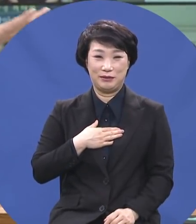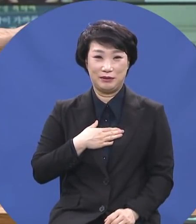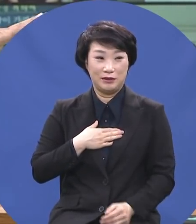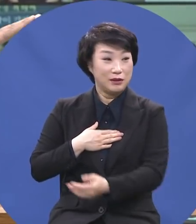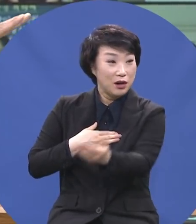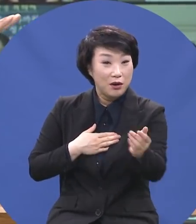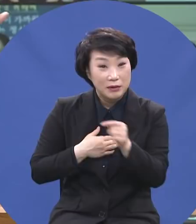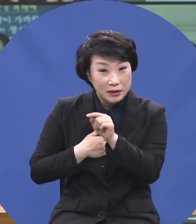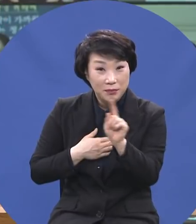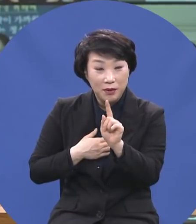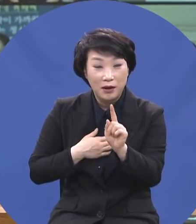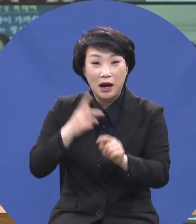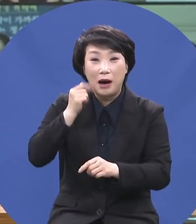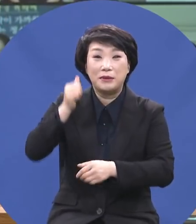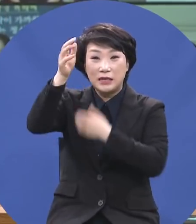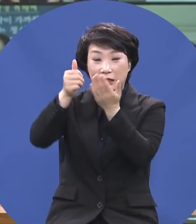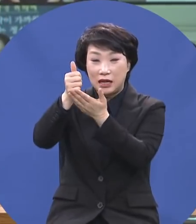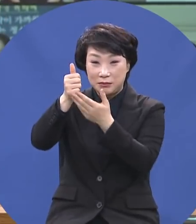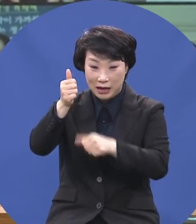이것은